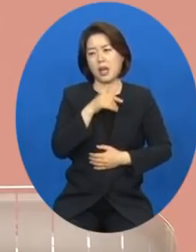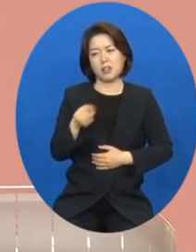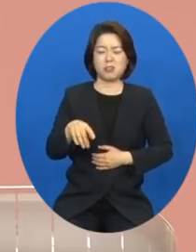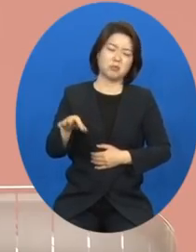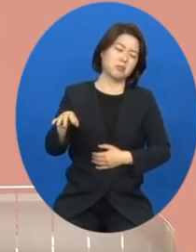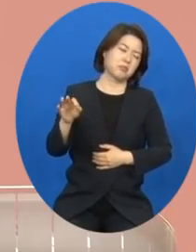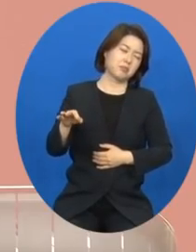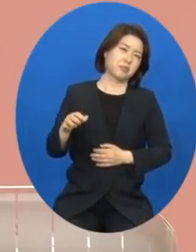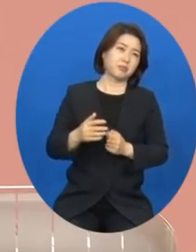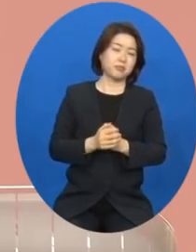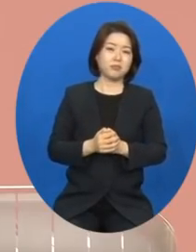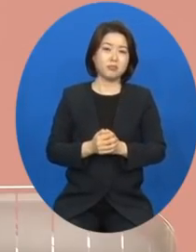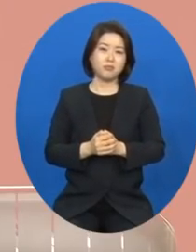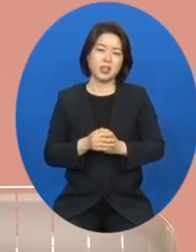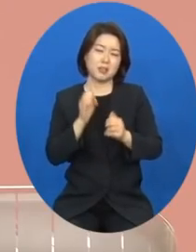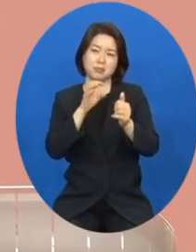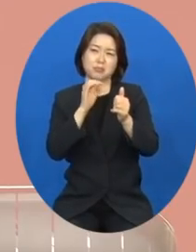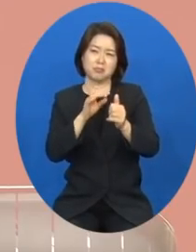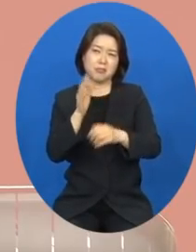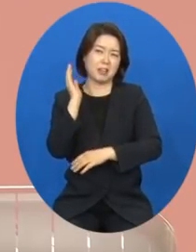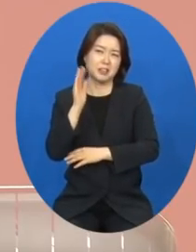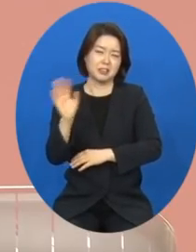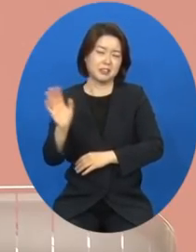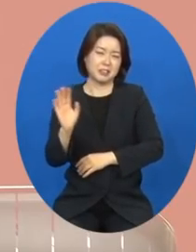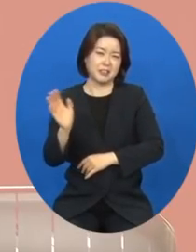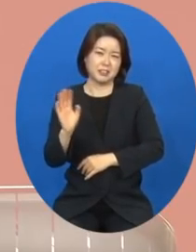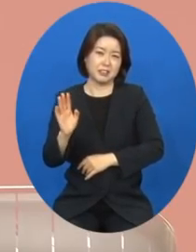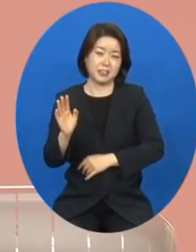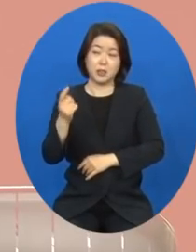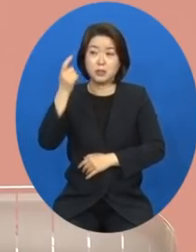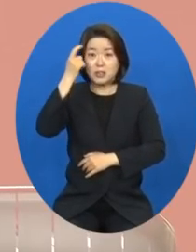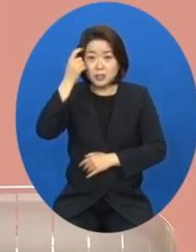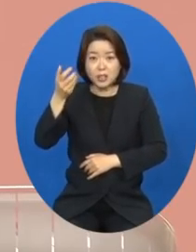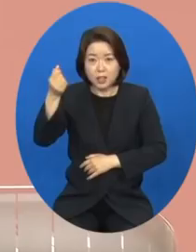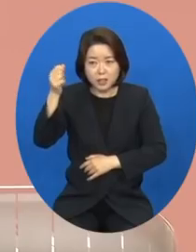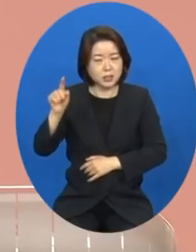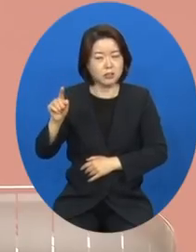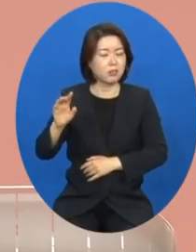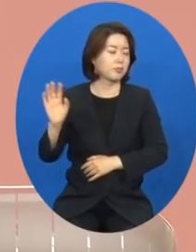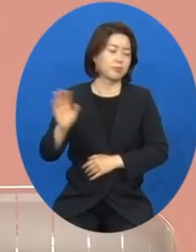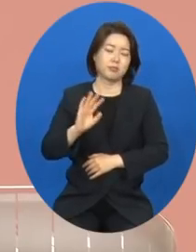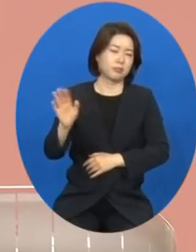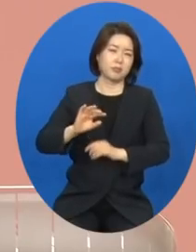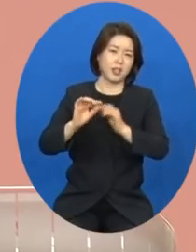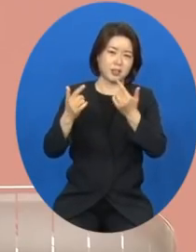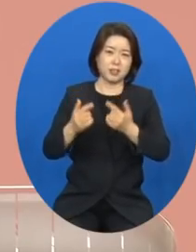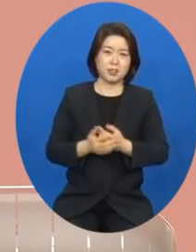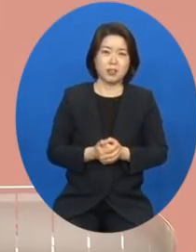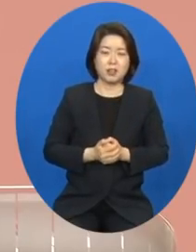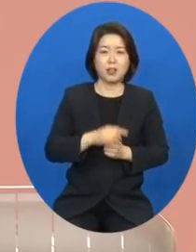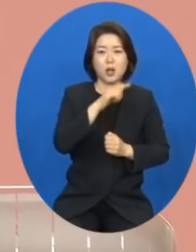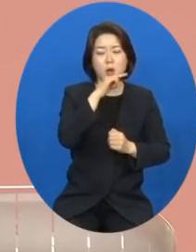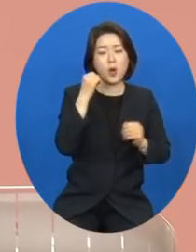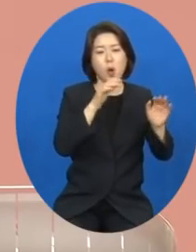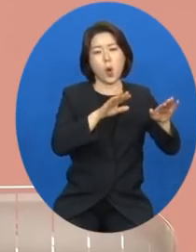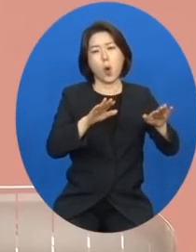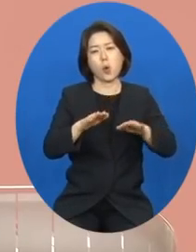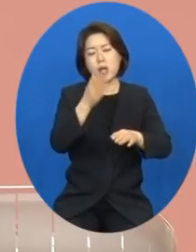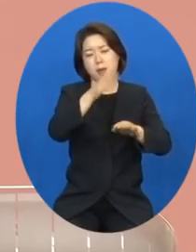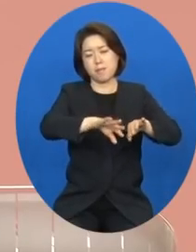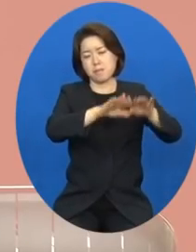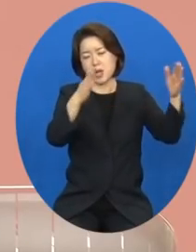소에서 별로 이렇게 이야기로 들려줄 만한 것이 아닙니다 라는 것이 여러분 그렇잖아요 홍 위와 같은 사건일 수